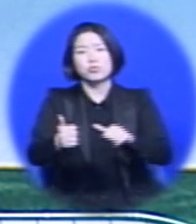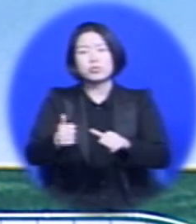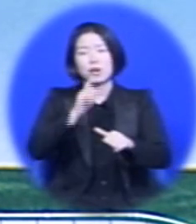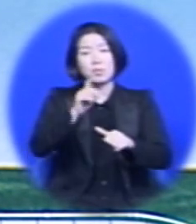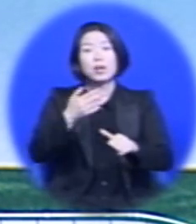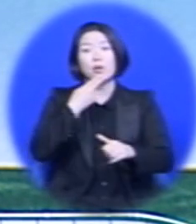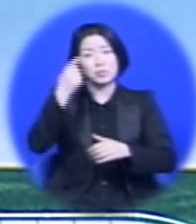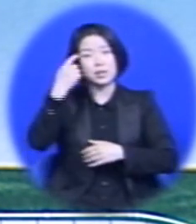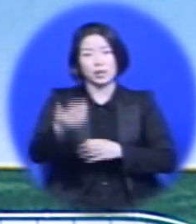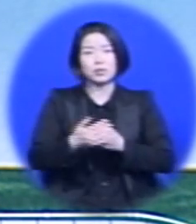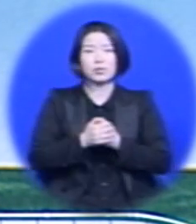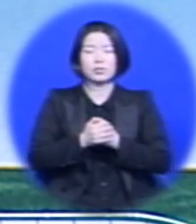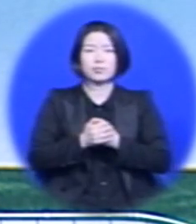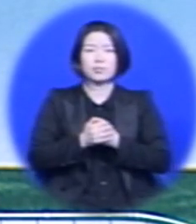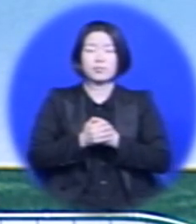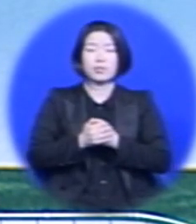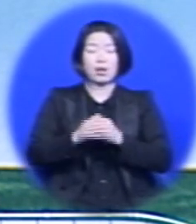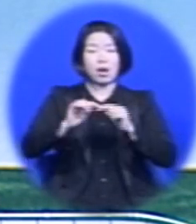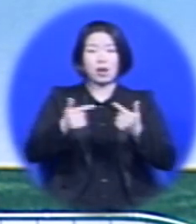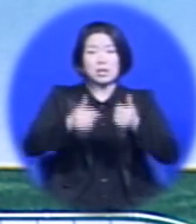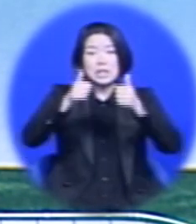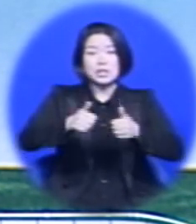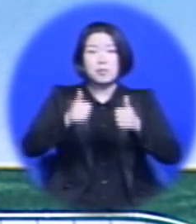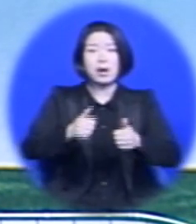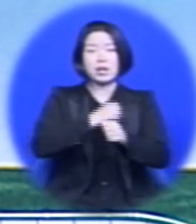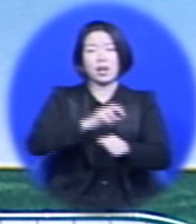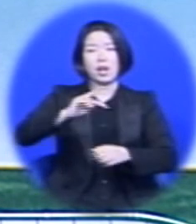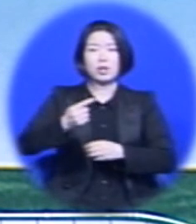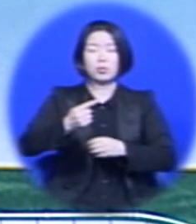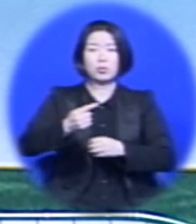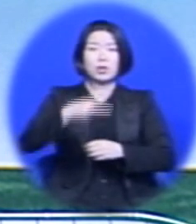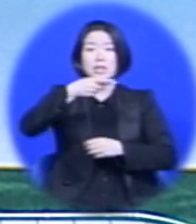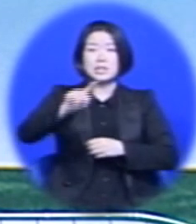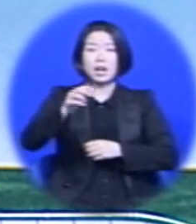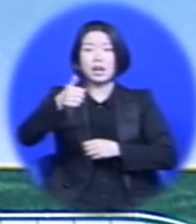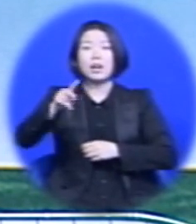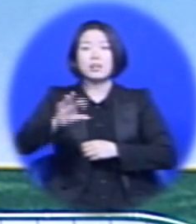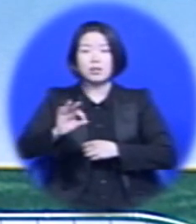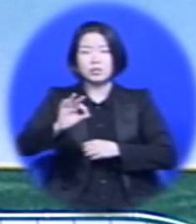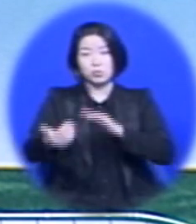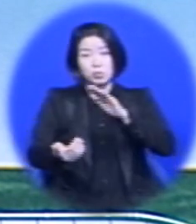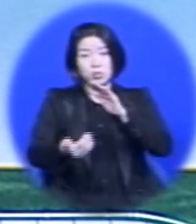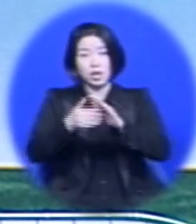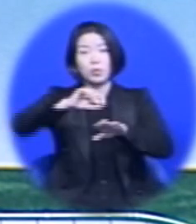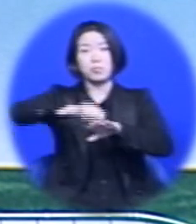안 하잖아요 아니 재판을 할 때도 사형 이건 진짜 최악이잖아